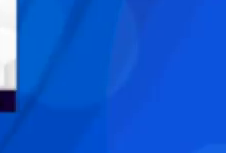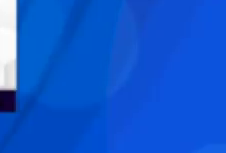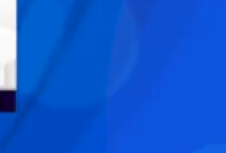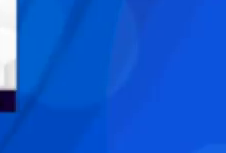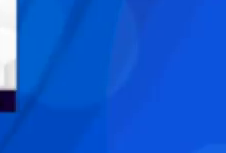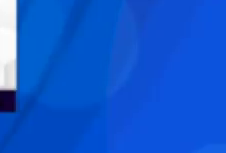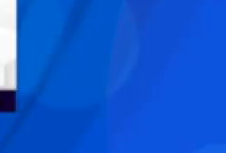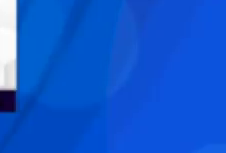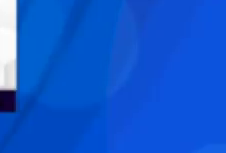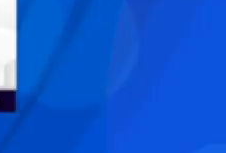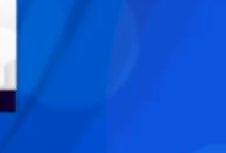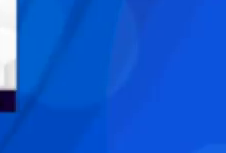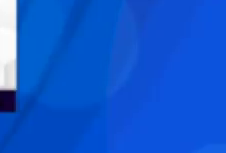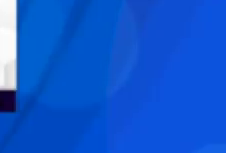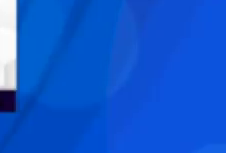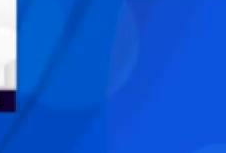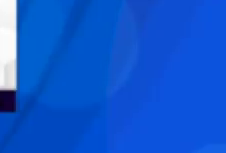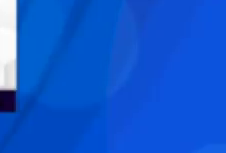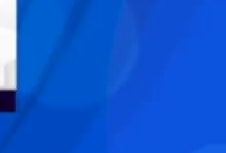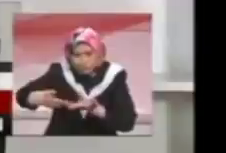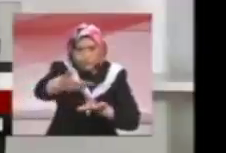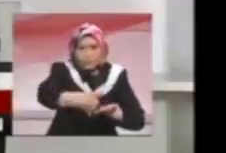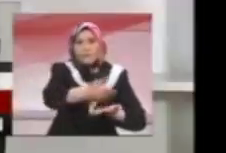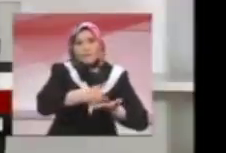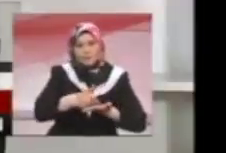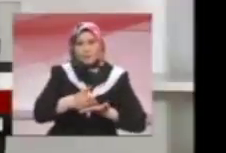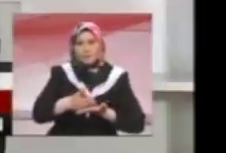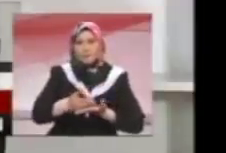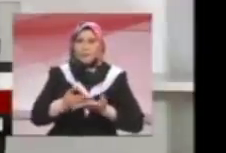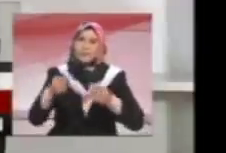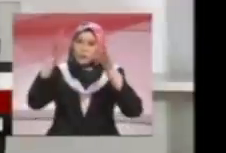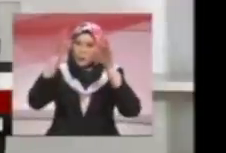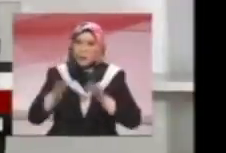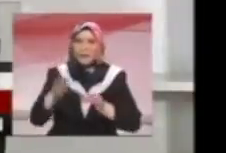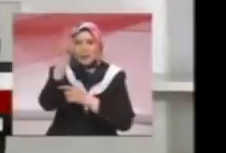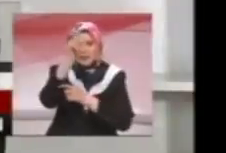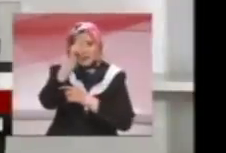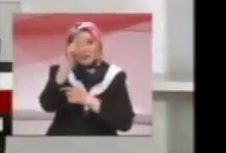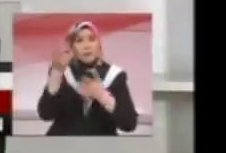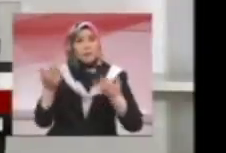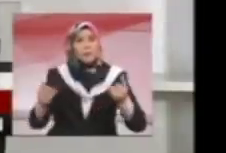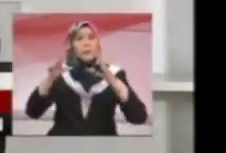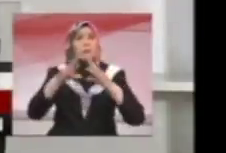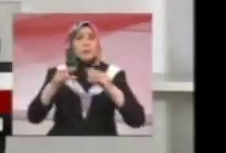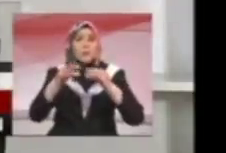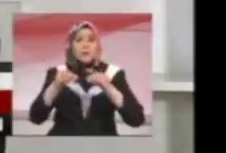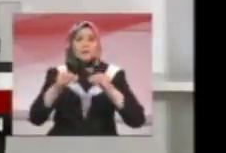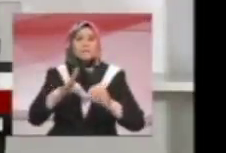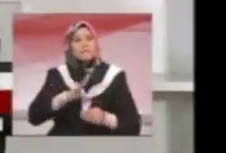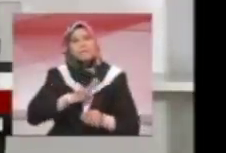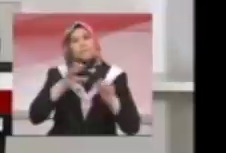KSOP yang ketat Hai besaran hari ini ia mendengar rayuan yang